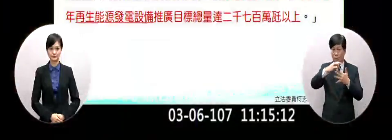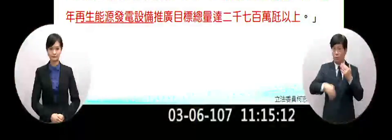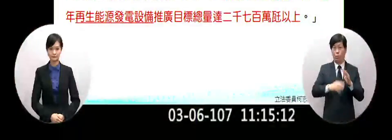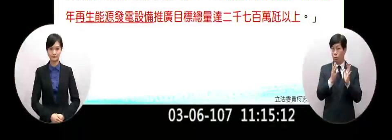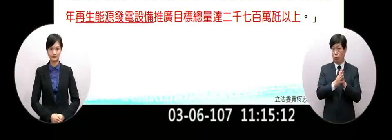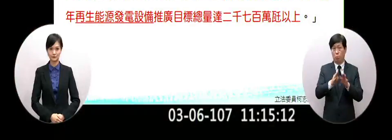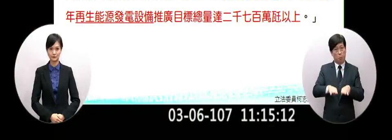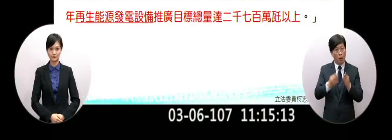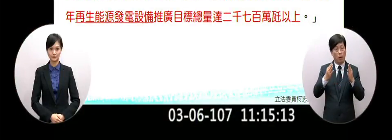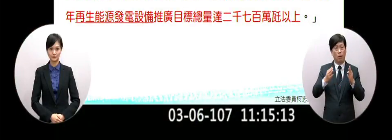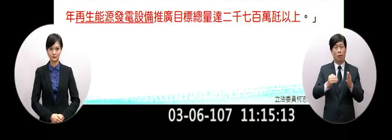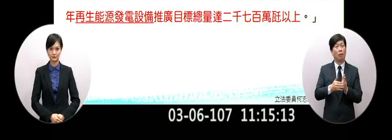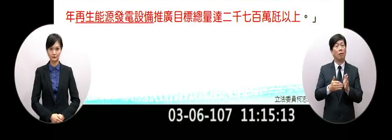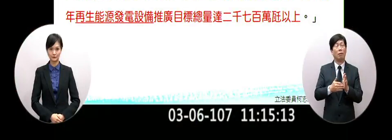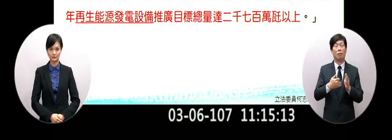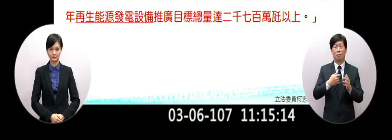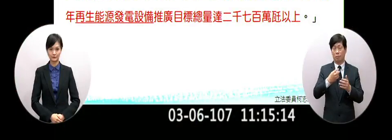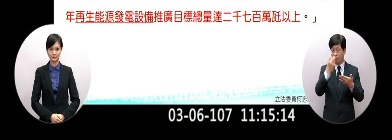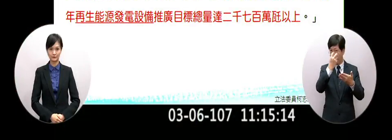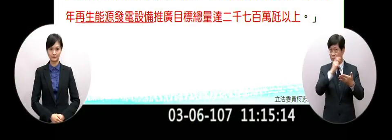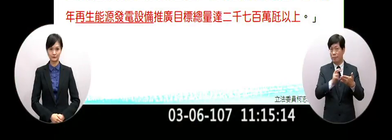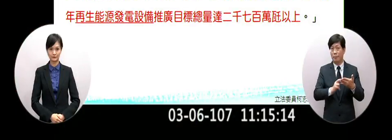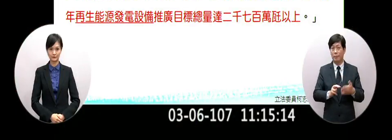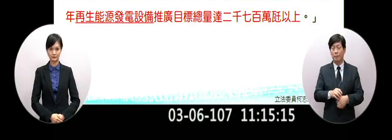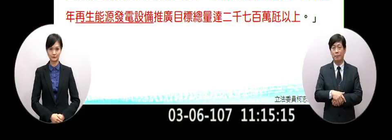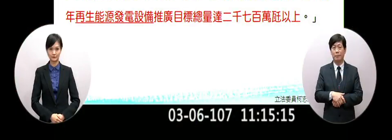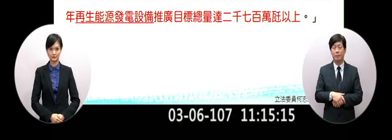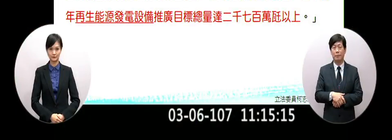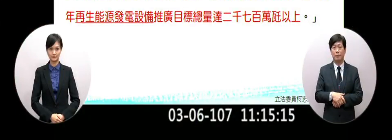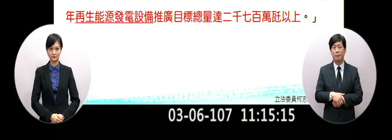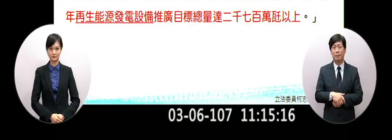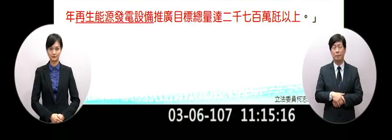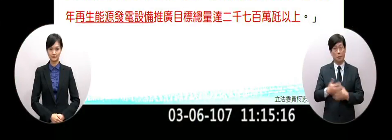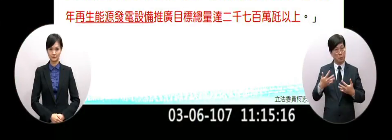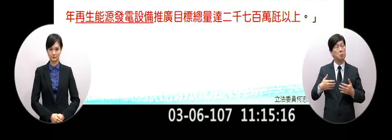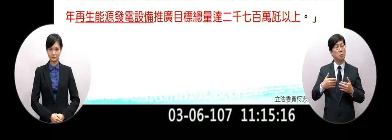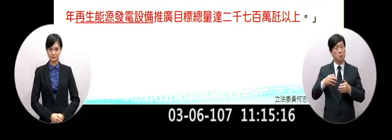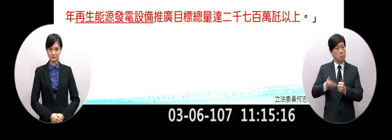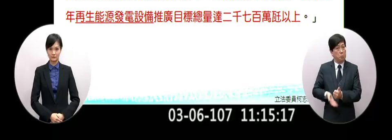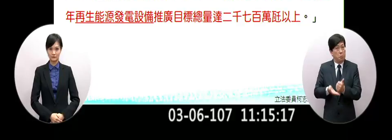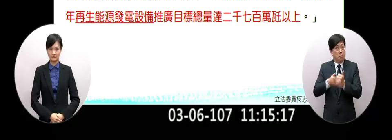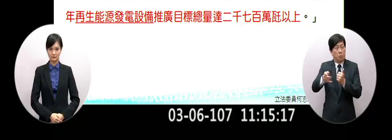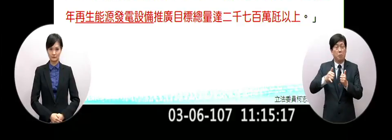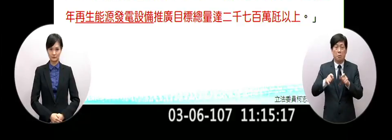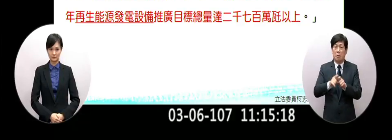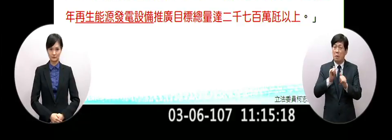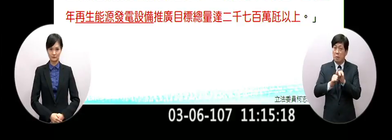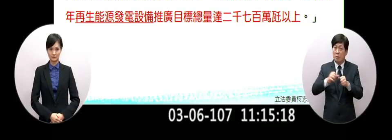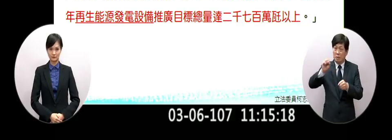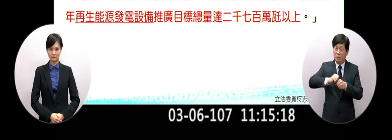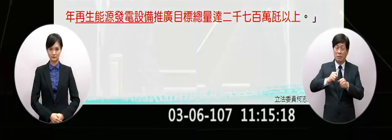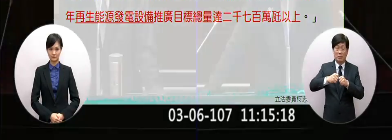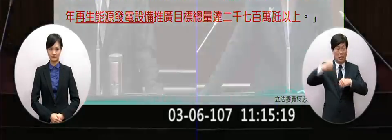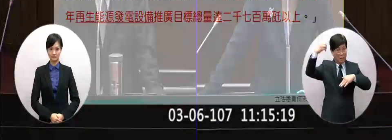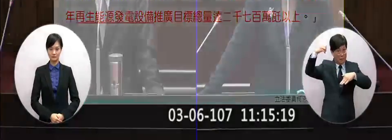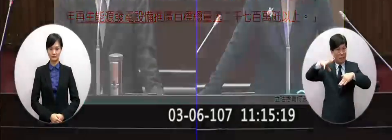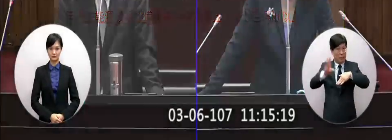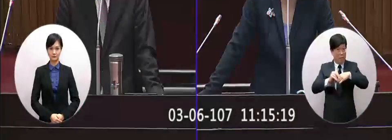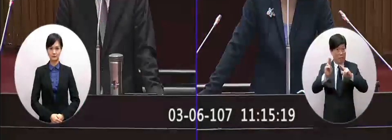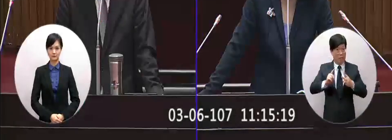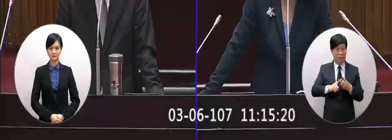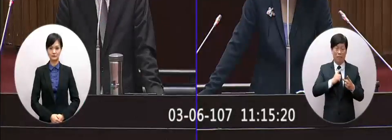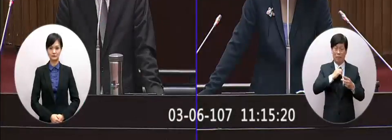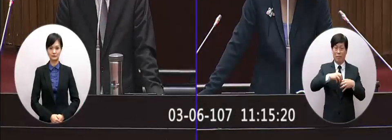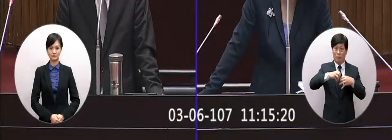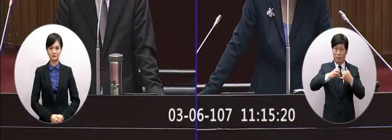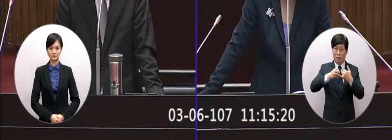纷上部分嘛。好，我们来看一下啊，我们很多时候是鼓励我们民众装置太阳能板，持续推动陆域风机